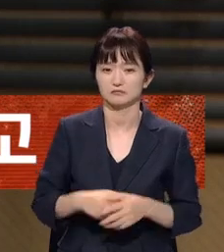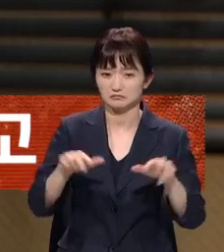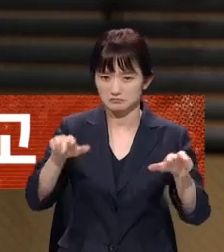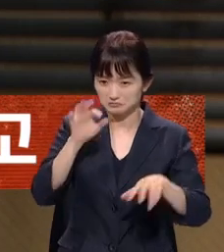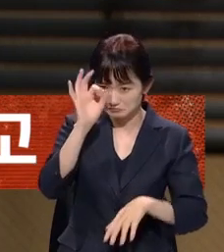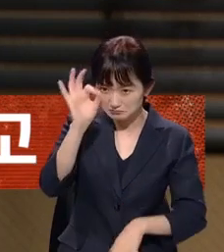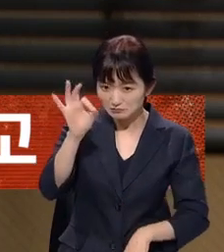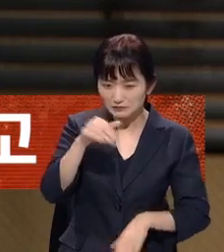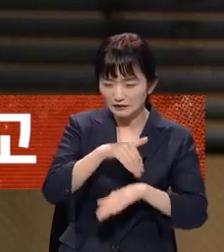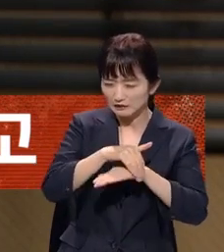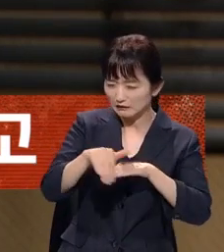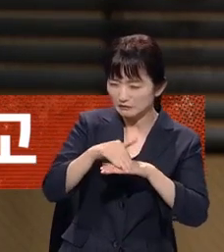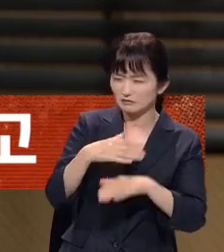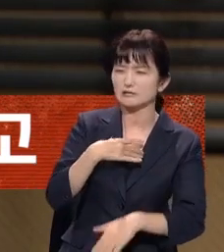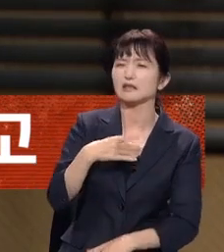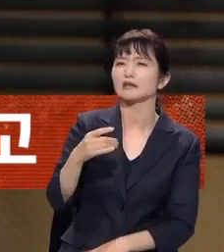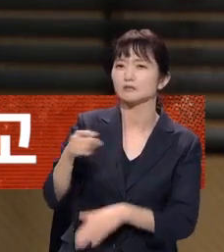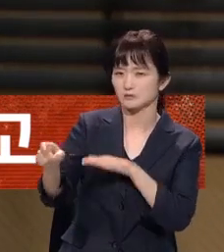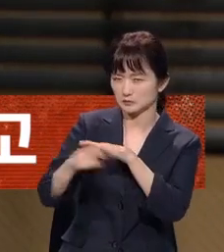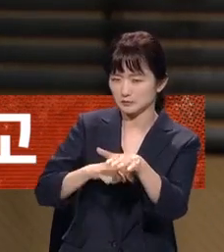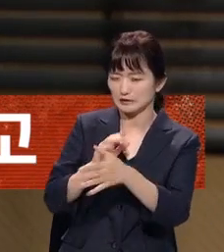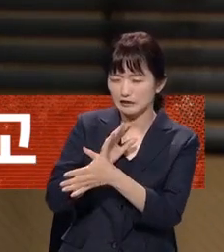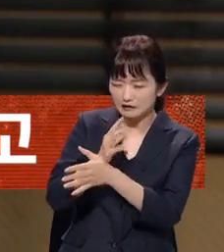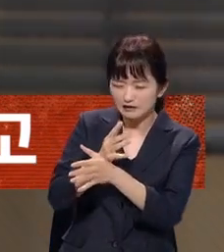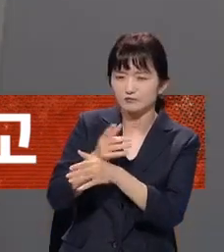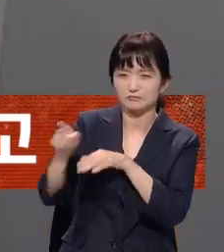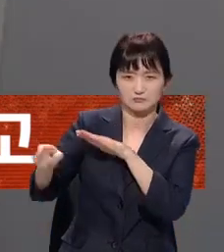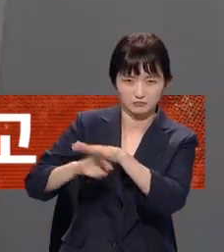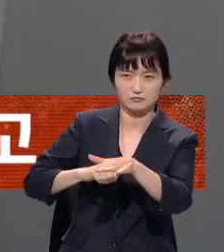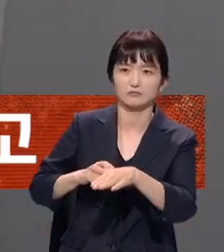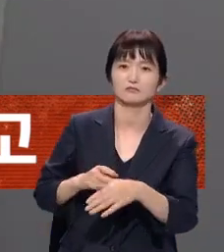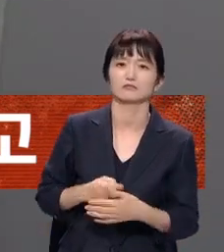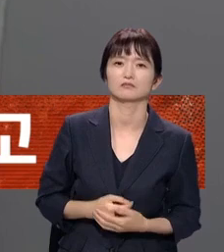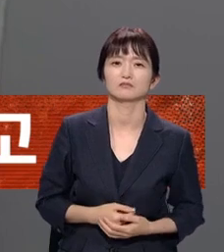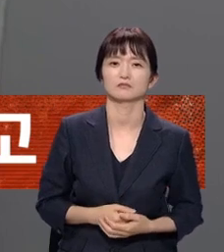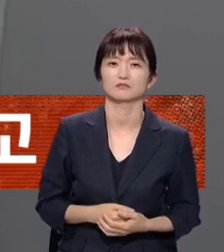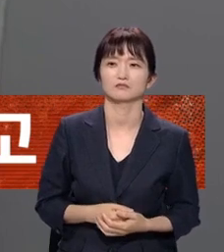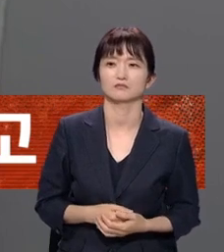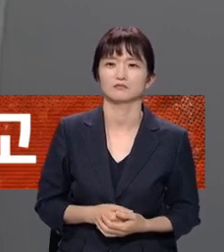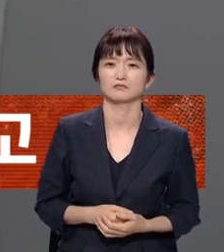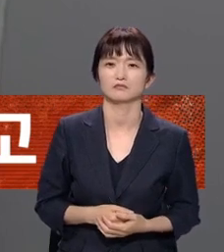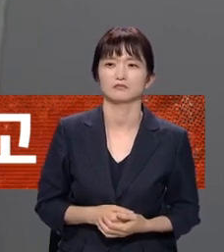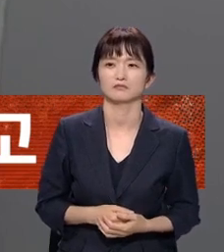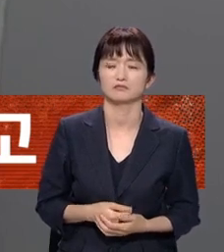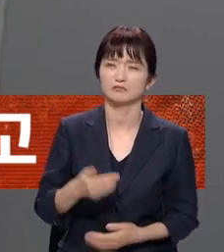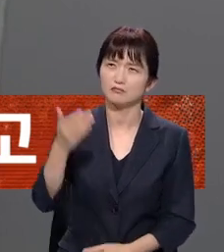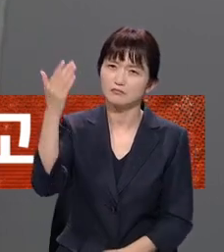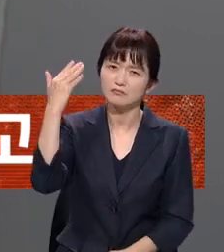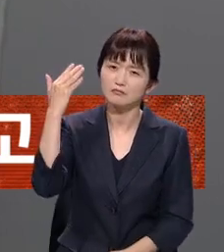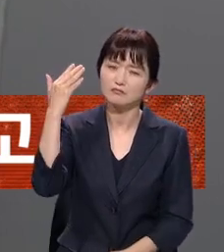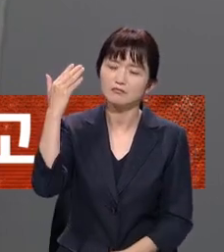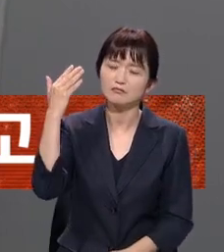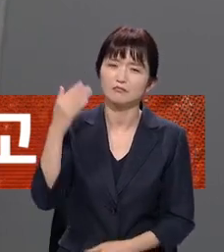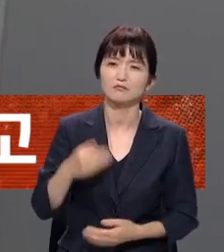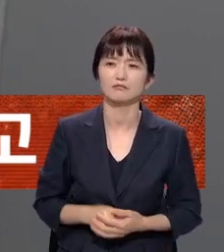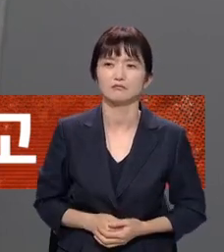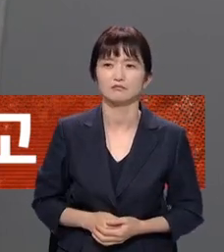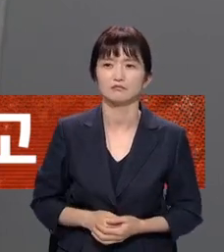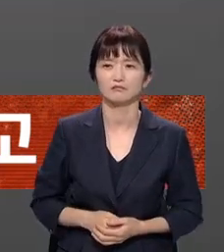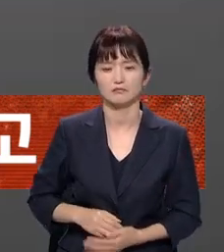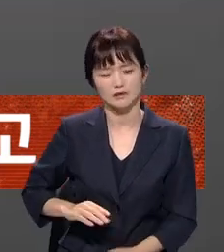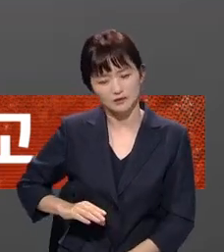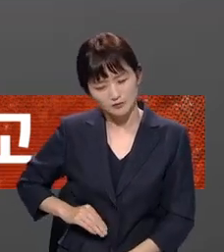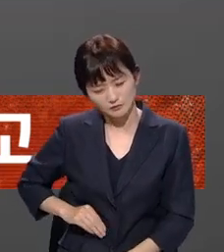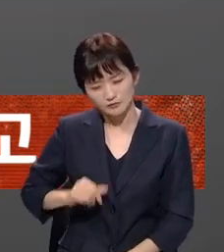계획 않고 일부러 지금 하고 있거든요 장난삼 하고 있고 그렇다면 이게 과연 예전에 그 어떤 못 살